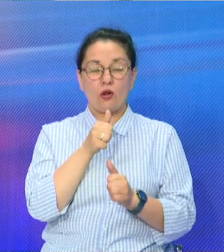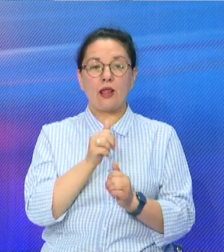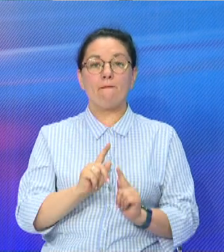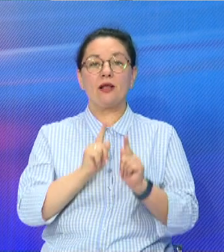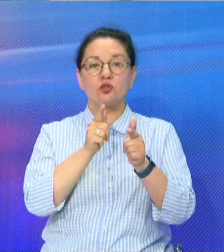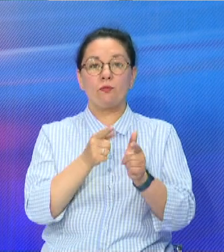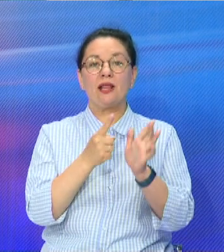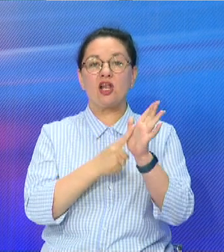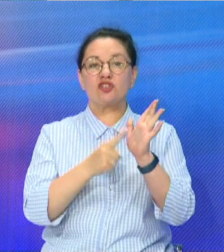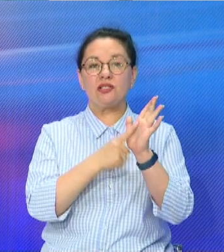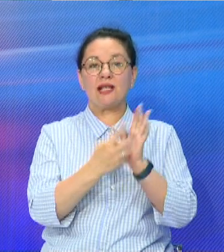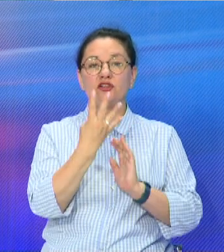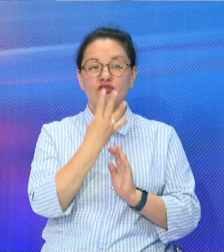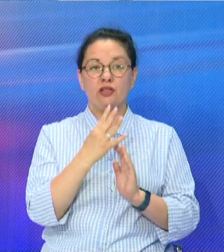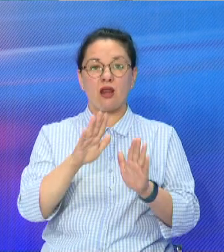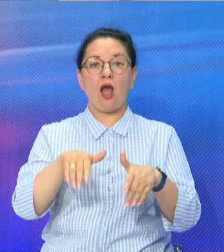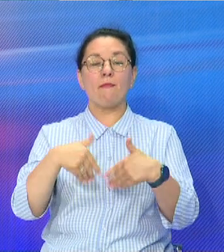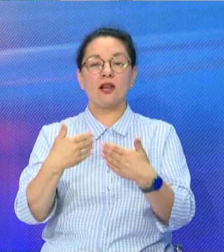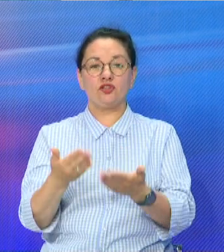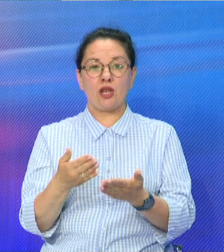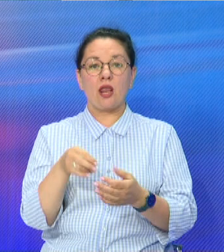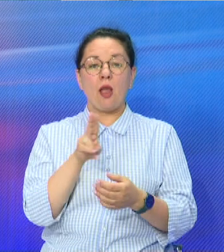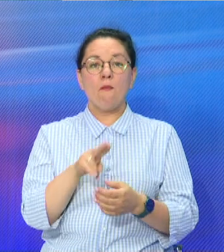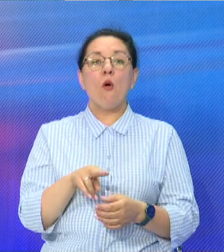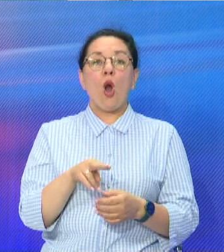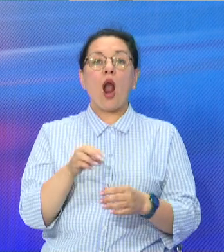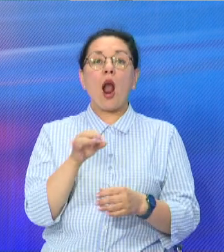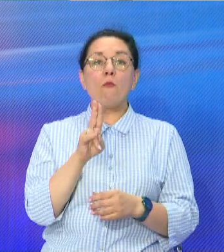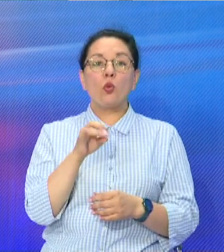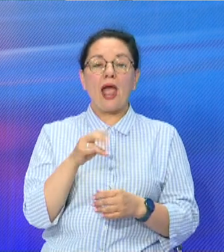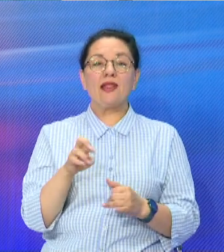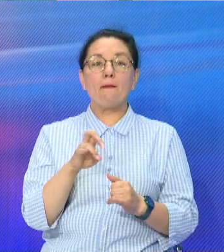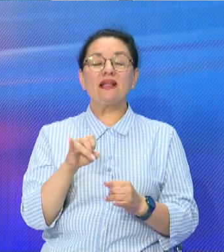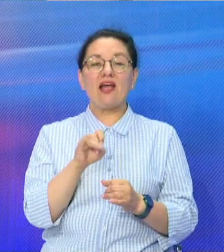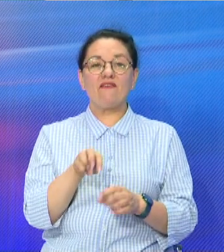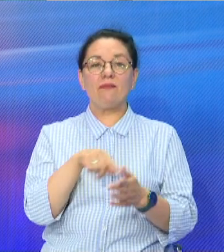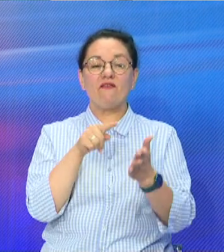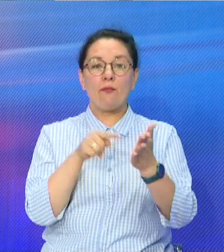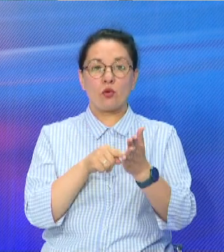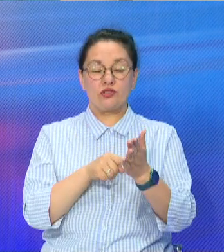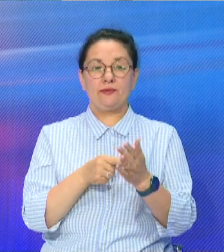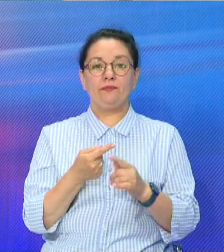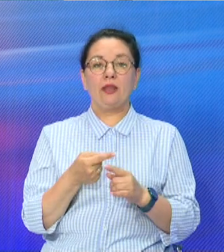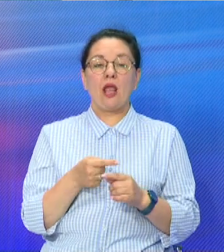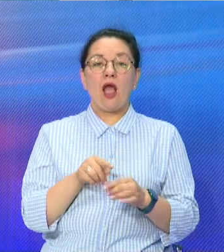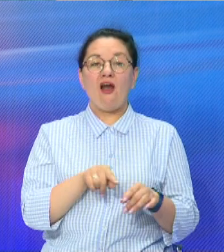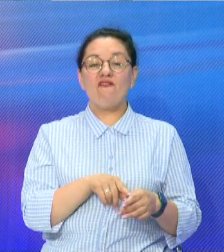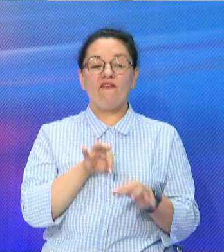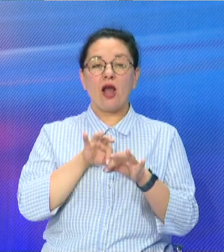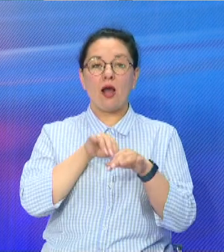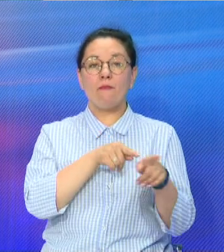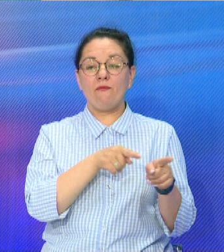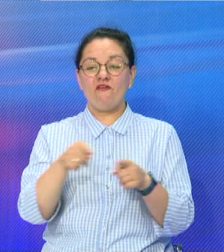64 обращения граждан по коммунально-бытовые вопросом что составляет более трети всех обращений в ходе проведения